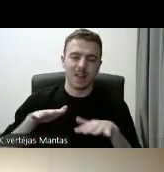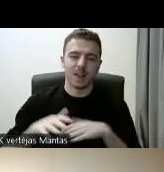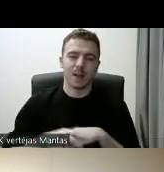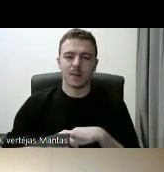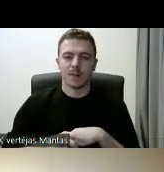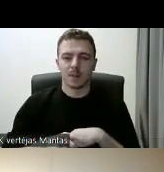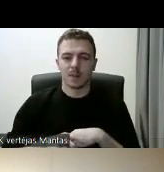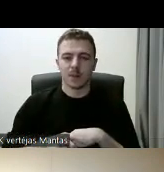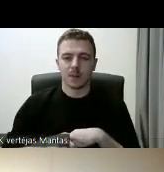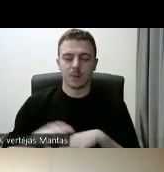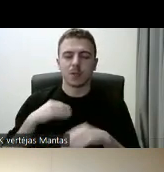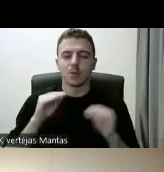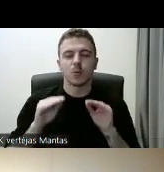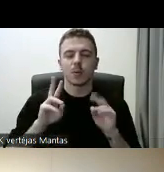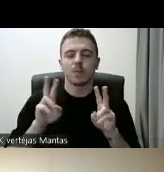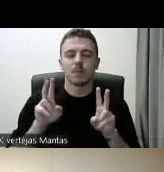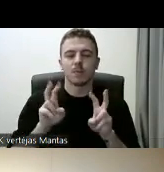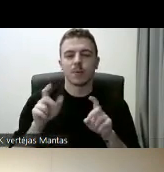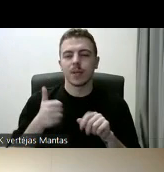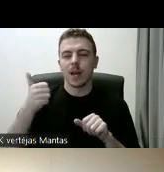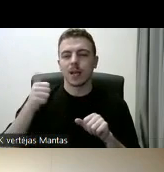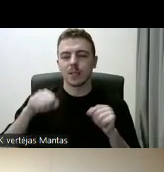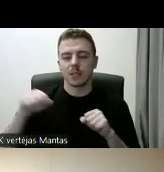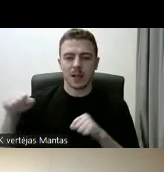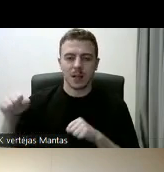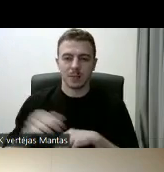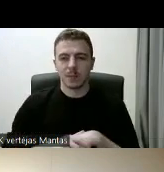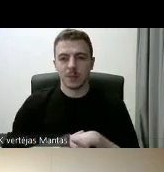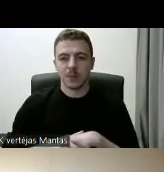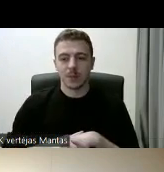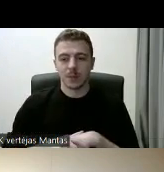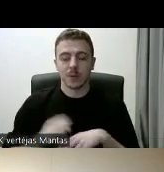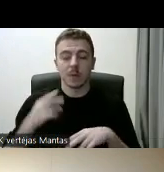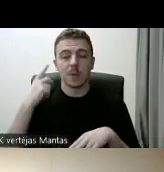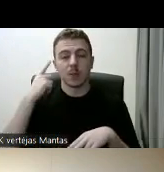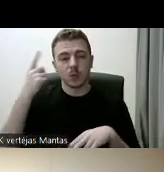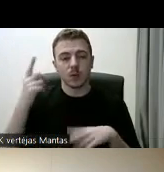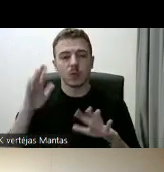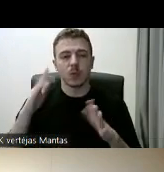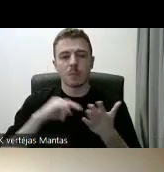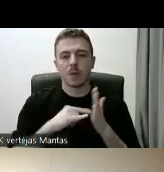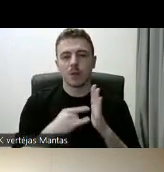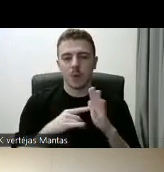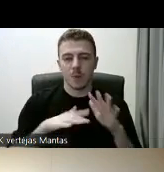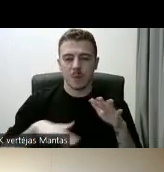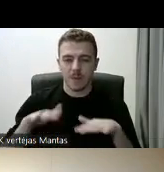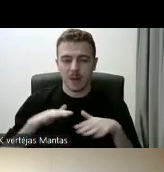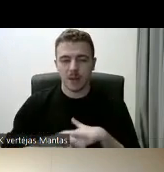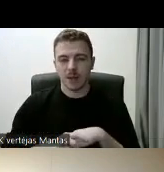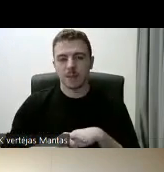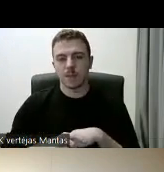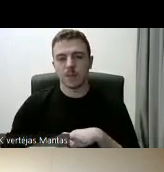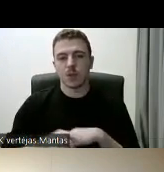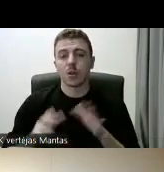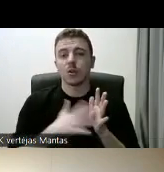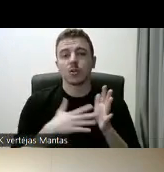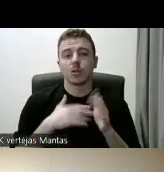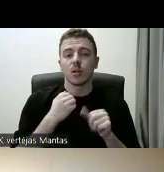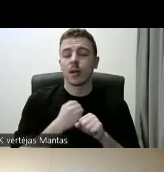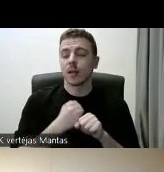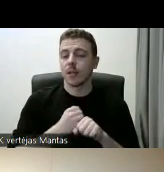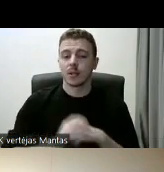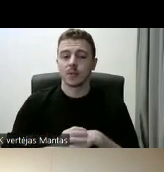įmanoma geresnės galimybės savo mokiniams. Ir mes galvojame, kaip planuojame veiklą, to savo veiklus, ką toliau darysime. Ir štai,